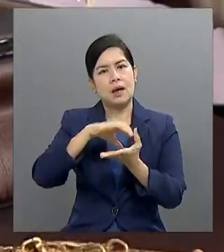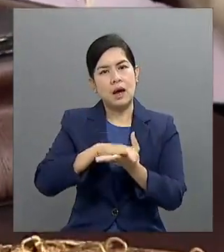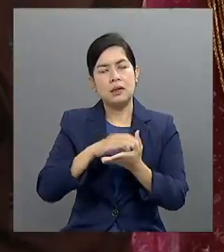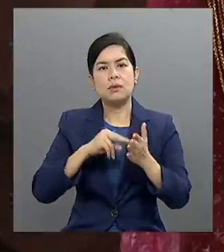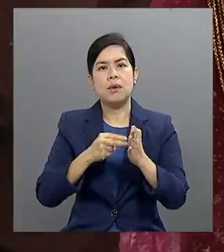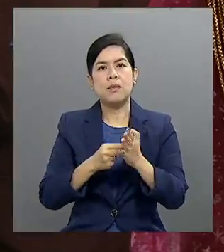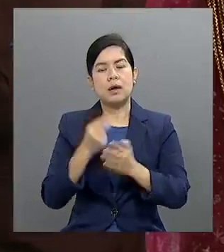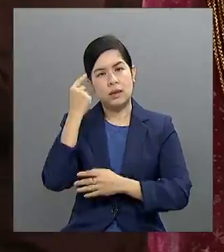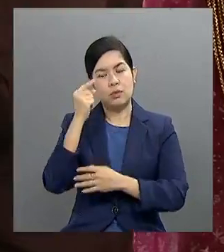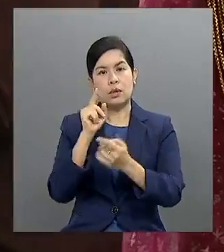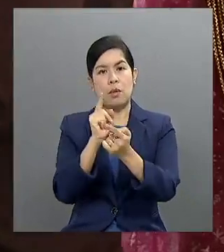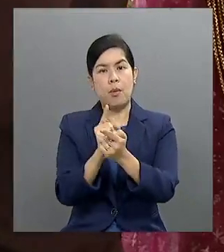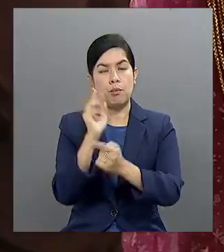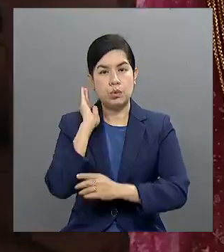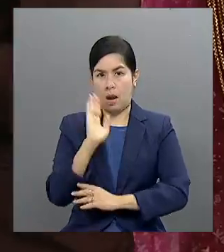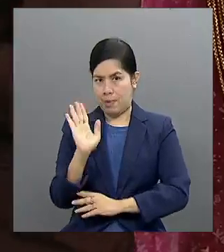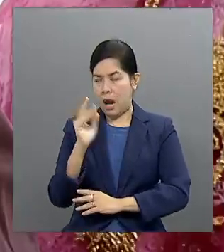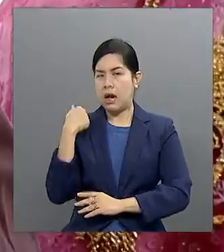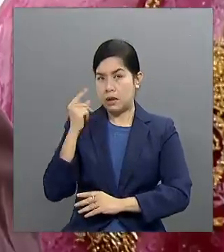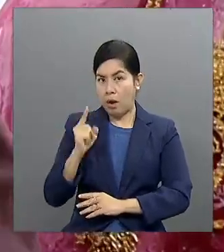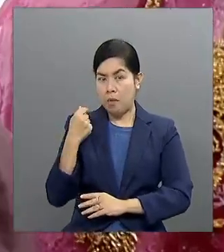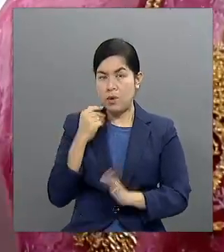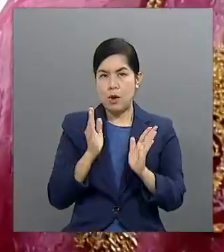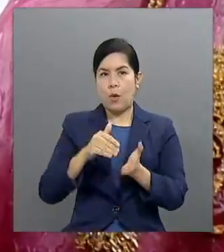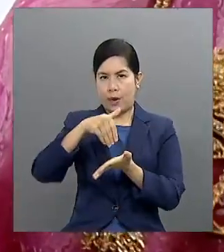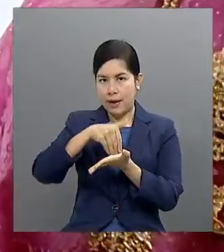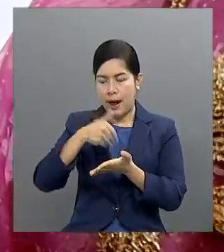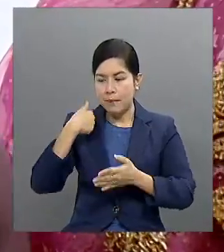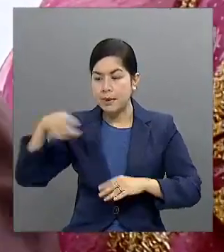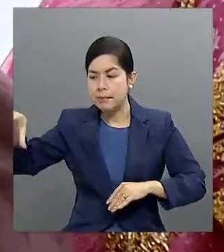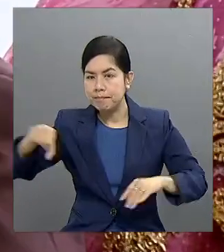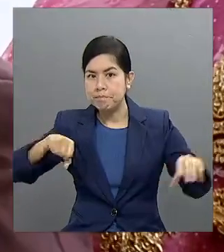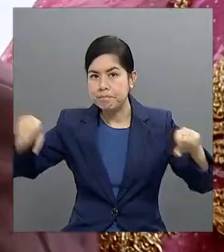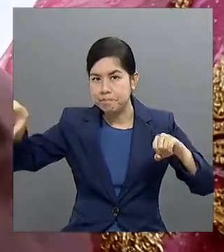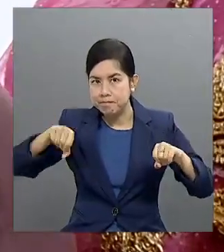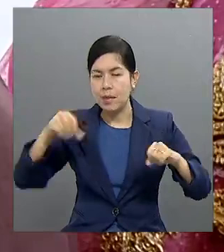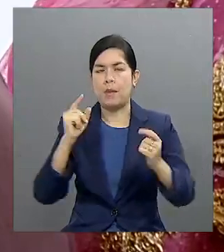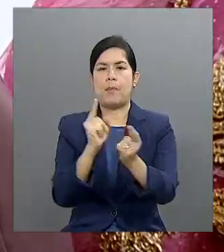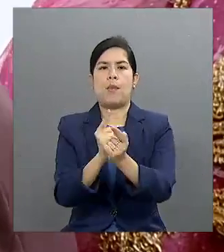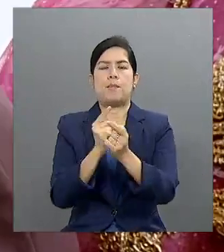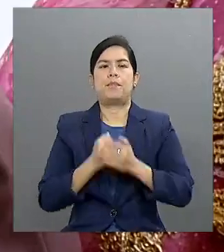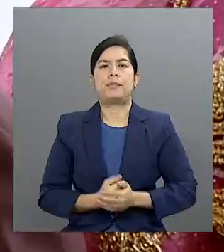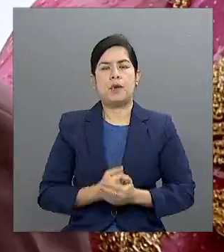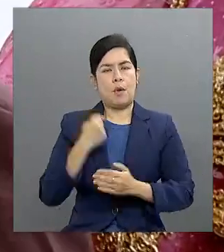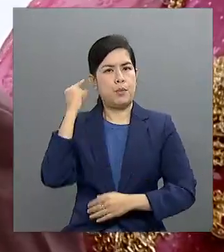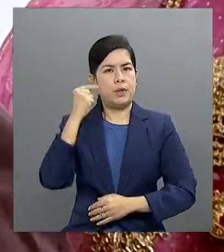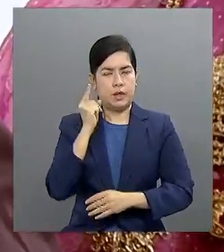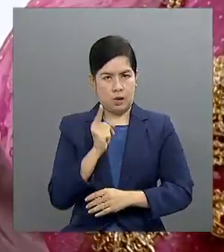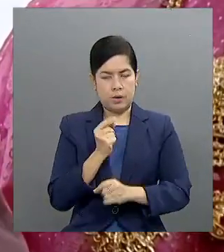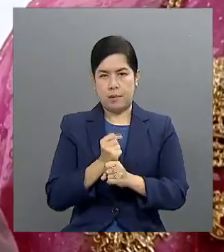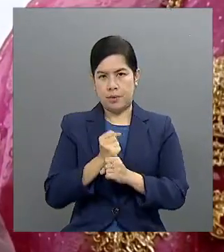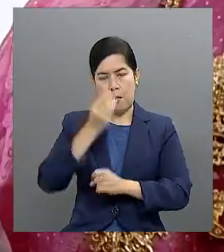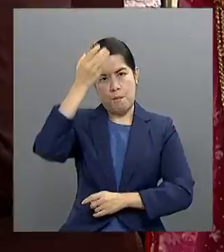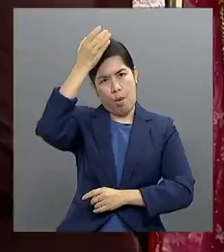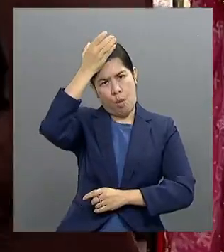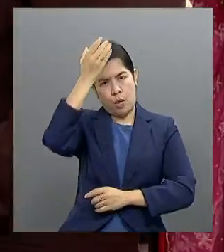ได้จะต้องมีแม่สื่อแม่ชักก่อนแล้วก็ผู้หญิงเองต้องเตรียมความพร้อมตั้งแต่หัวก็คือทำมงกุฎดอกไม้ไหวและที่สำคัญก็คือปักรองเท้า